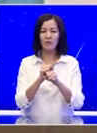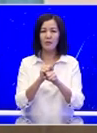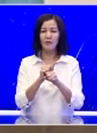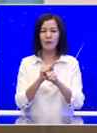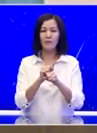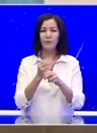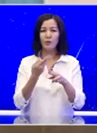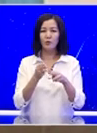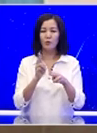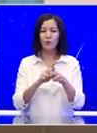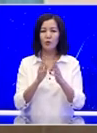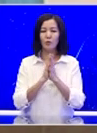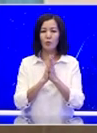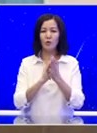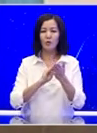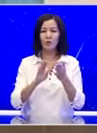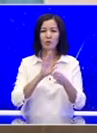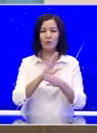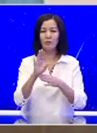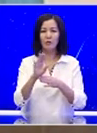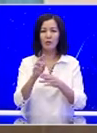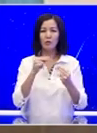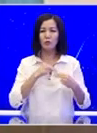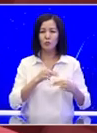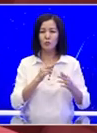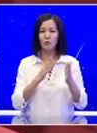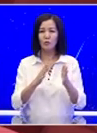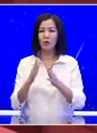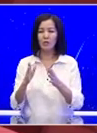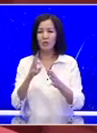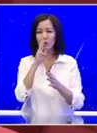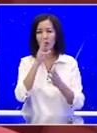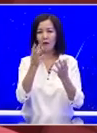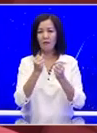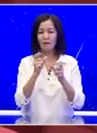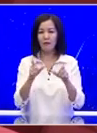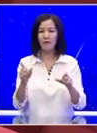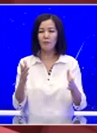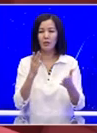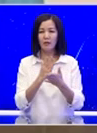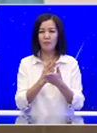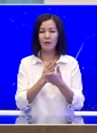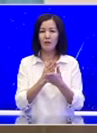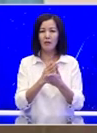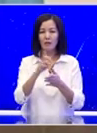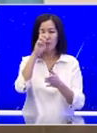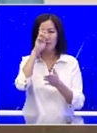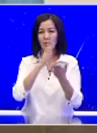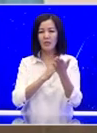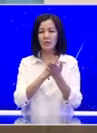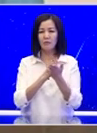Себебі өтініш бергендердің ішінде жұмыс істеп тұрақты жалақы алып жүрген адамдар бар. Тіпті мемлекеттік